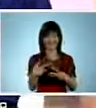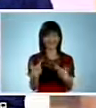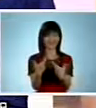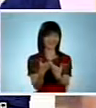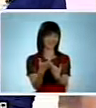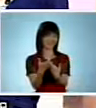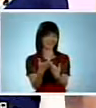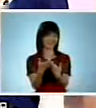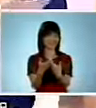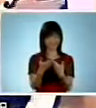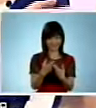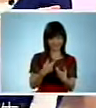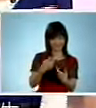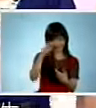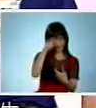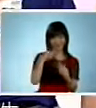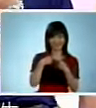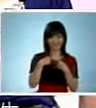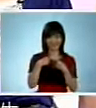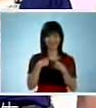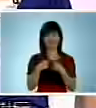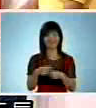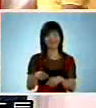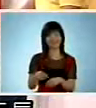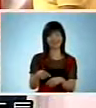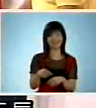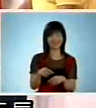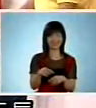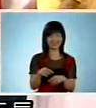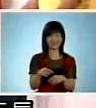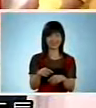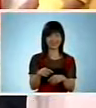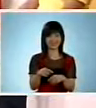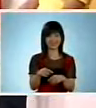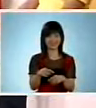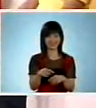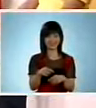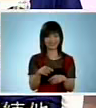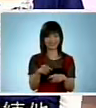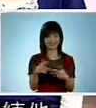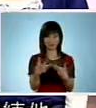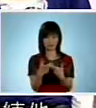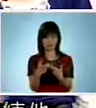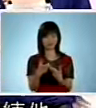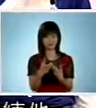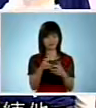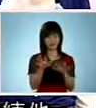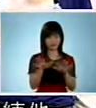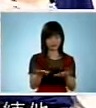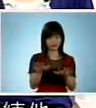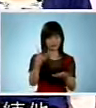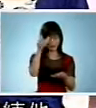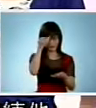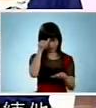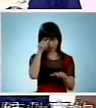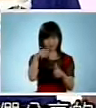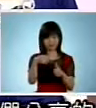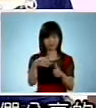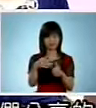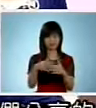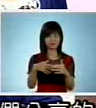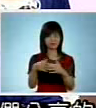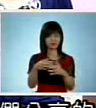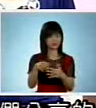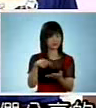巧但是我们有红 了哎不是 红执行长 对红执行长不今天呢黄教练